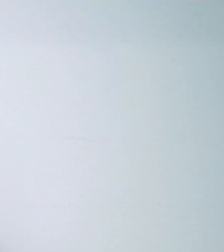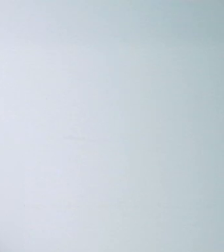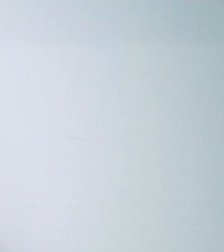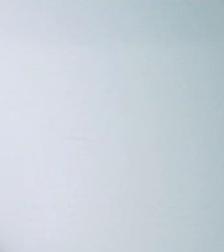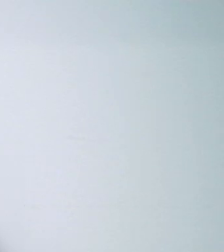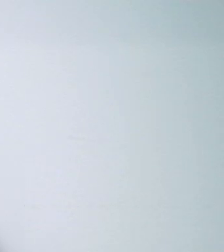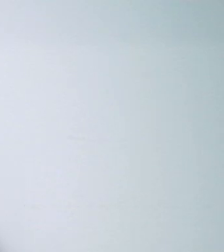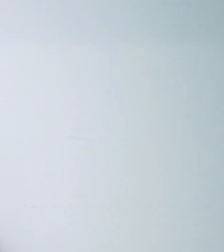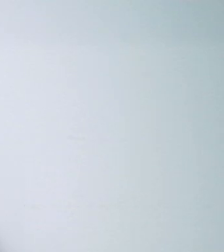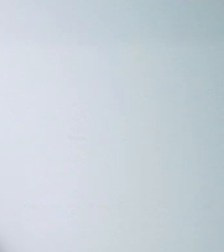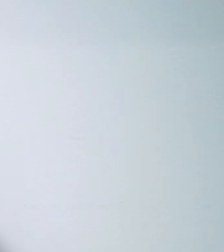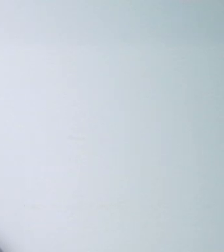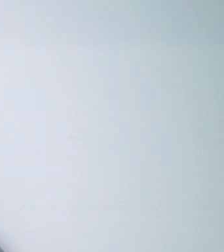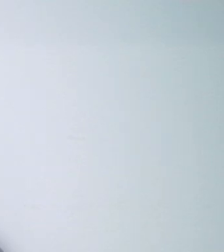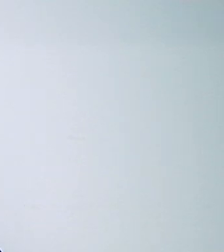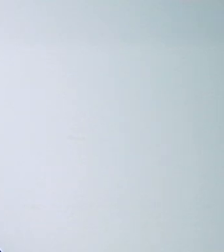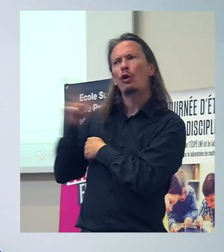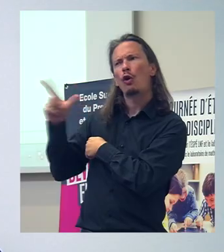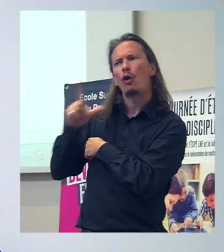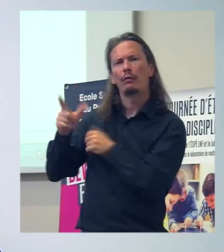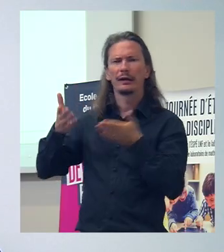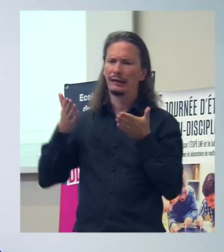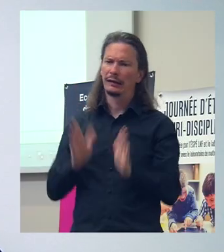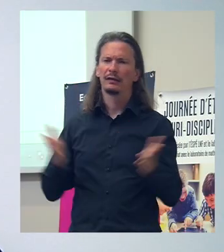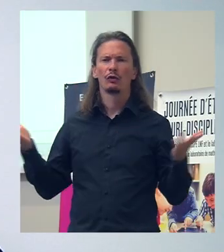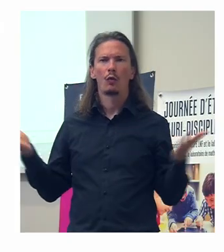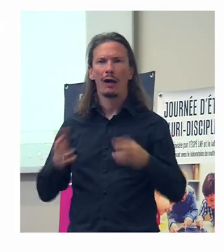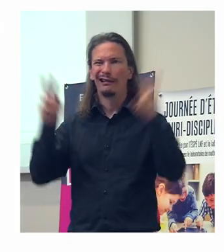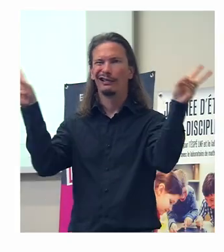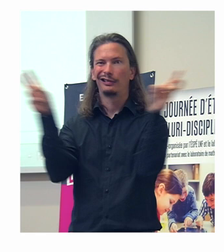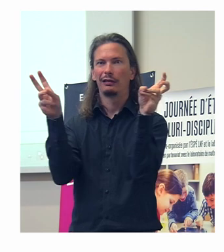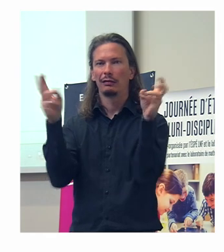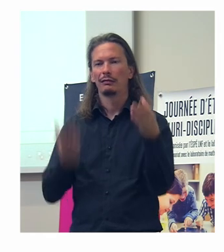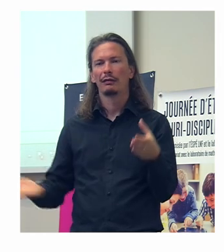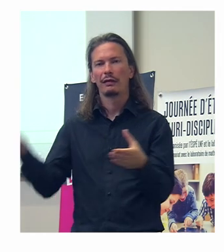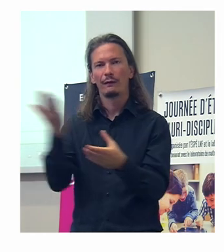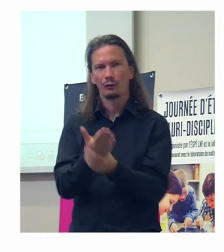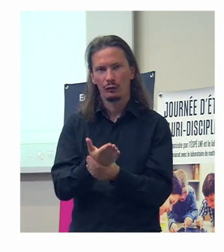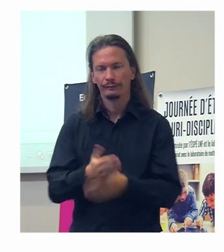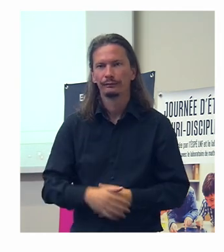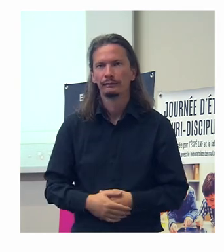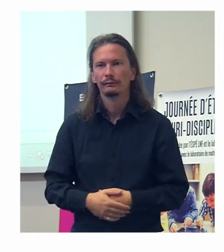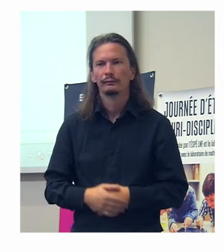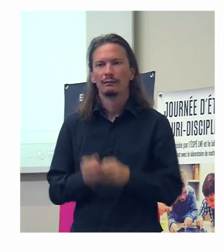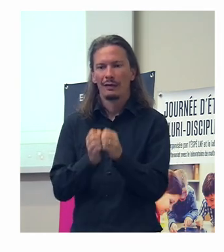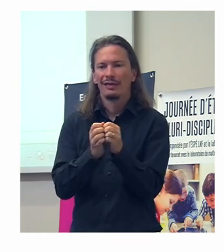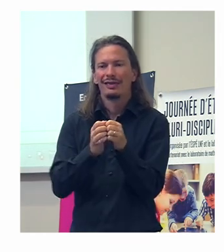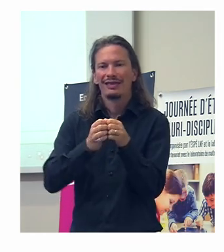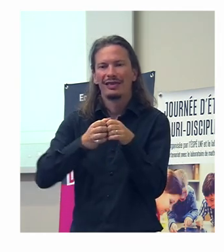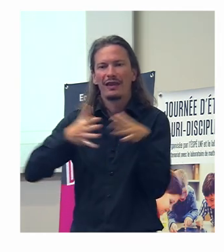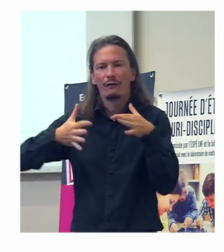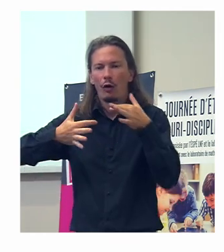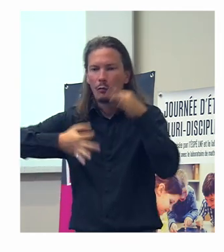Nous avons décidé avec les organisateurs de donner comme titre à cette intervention « Développer le